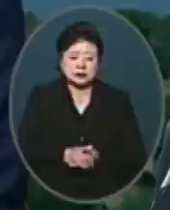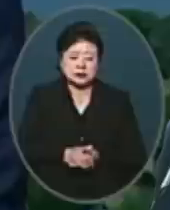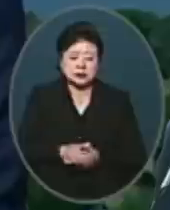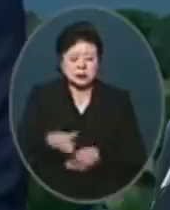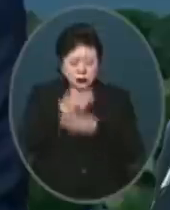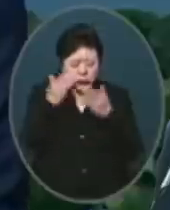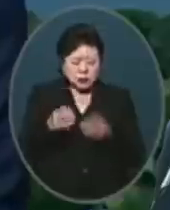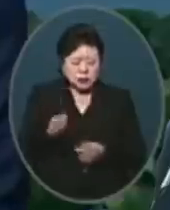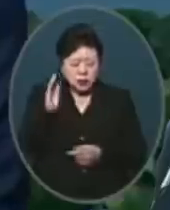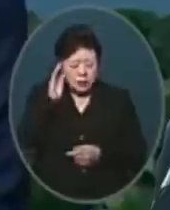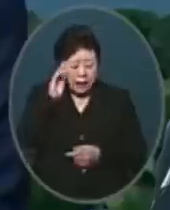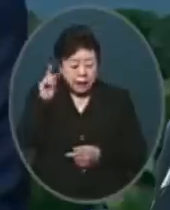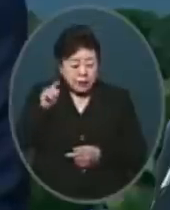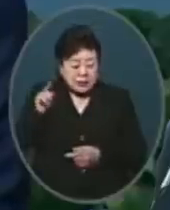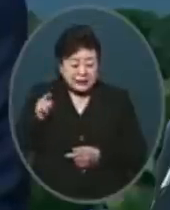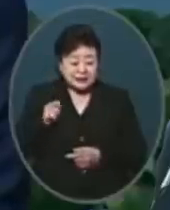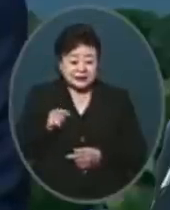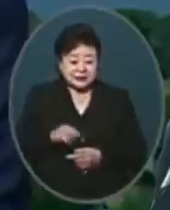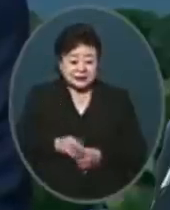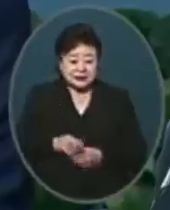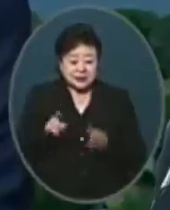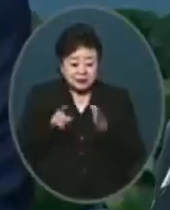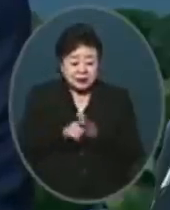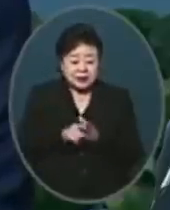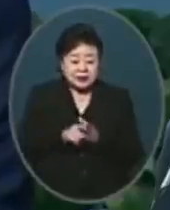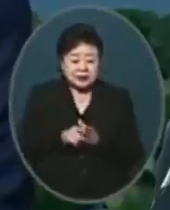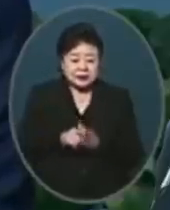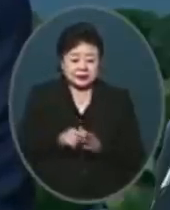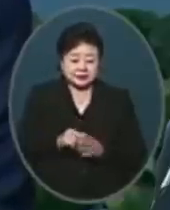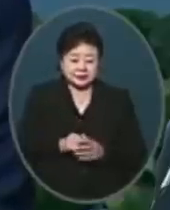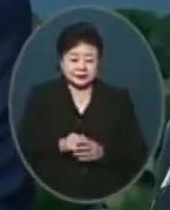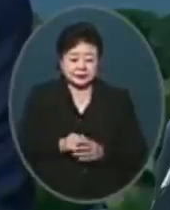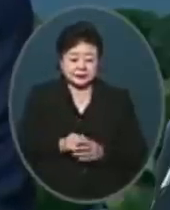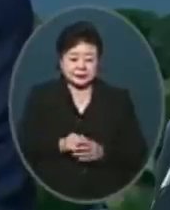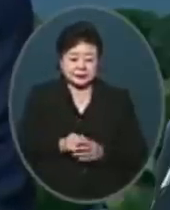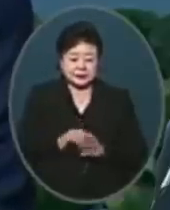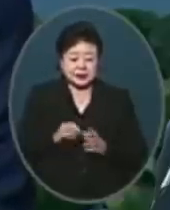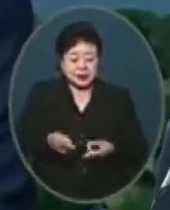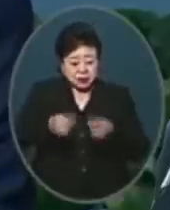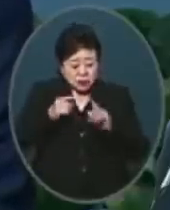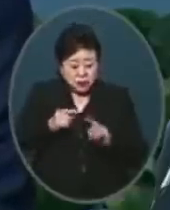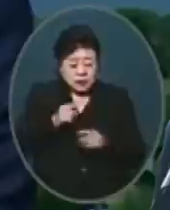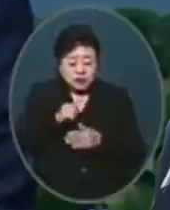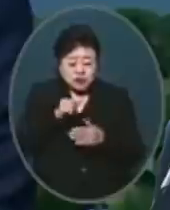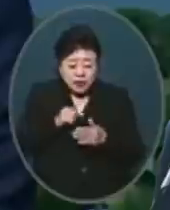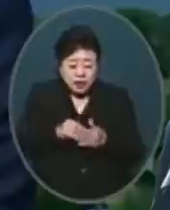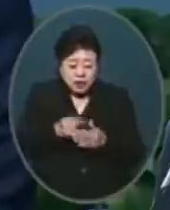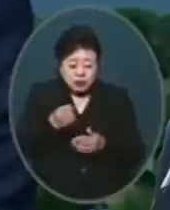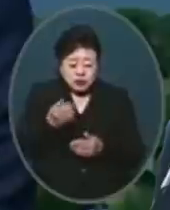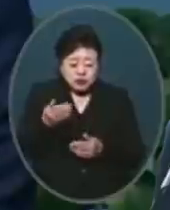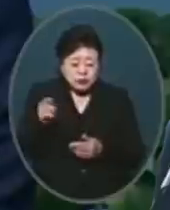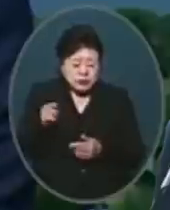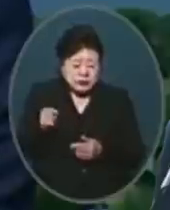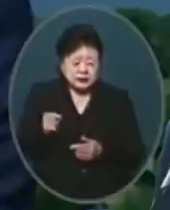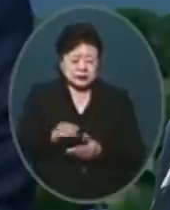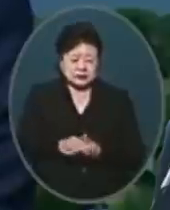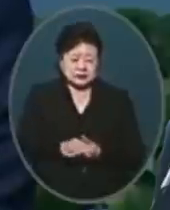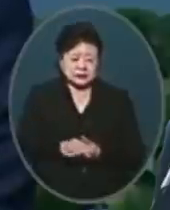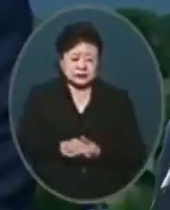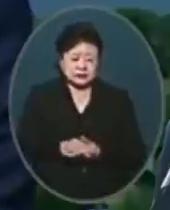우리 모두 다 100% 믿음의 세계에 들어오는데 그 중에